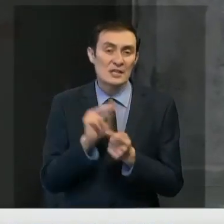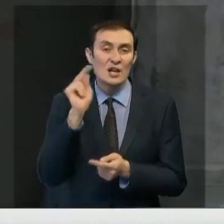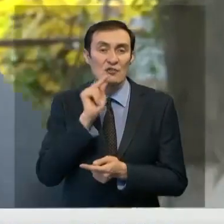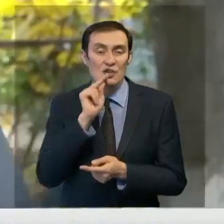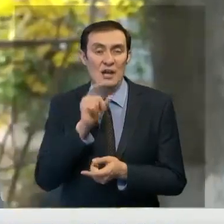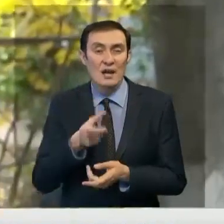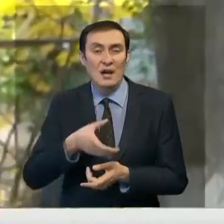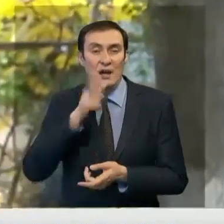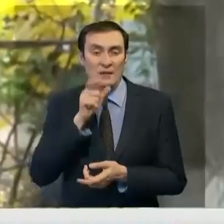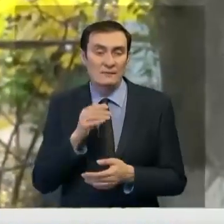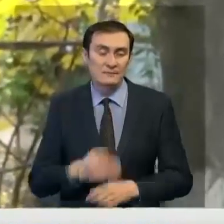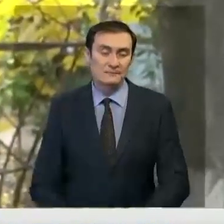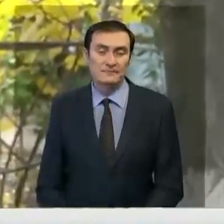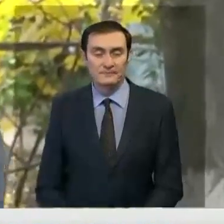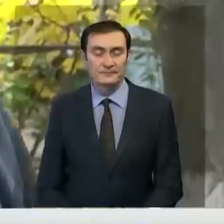чайхане.